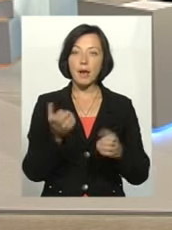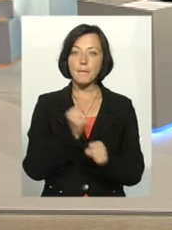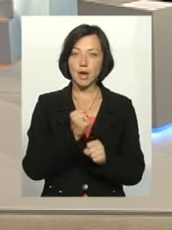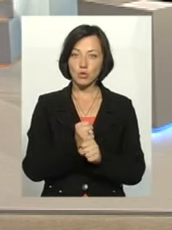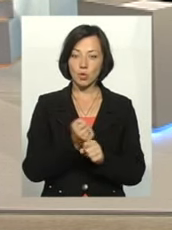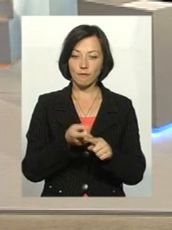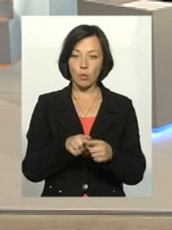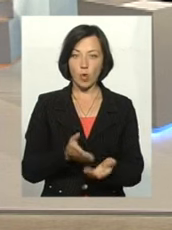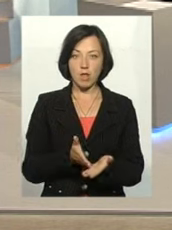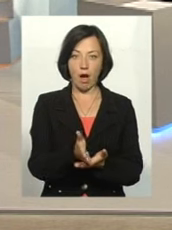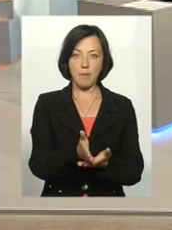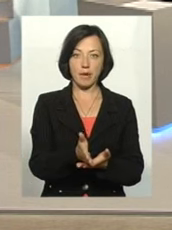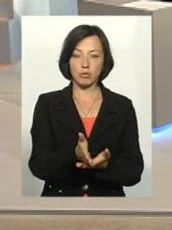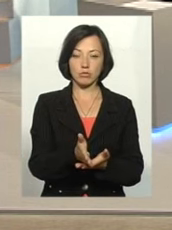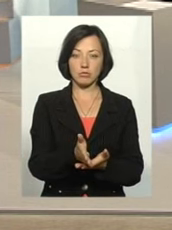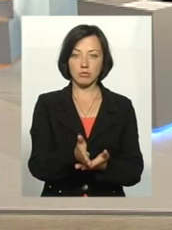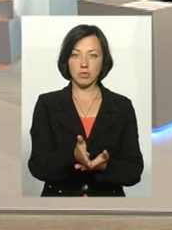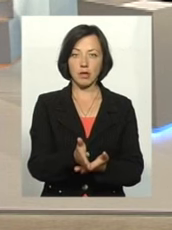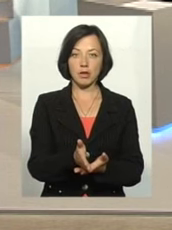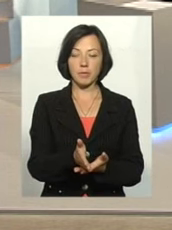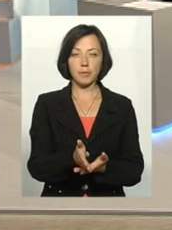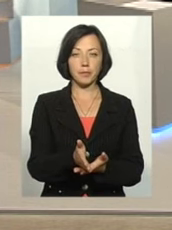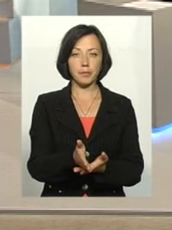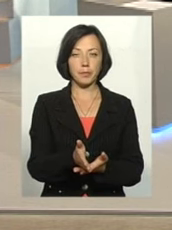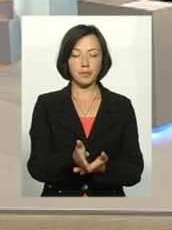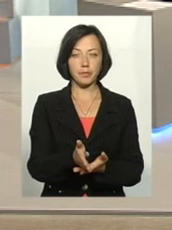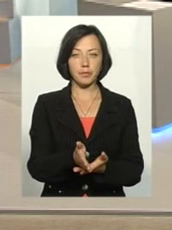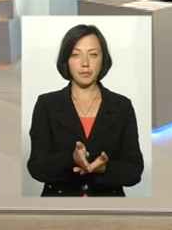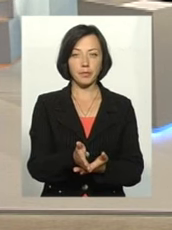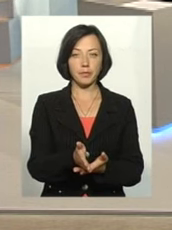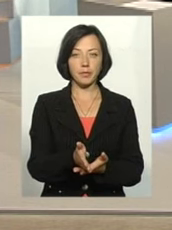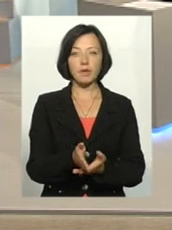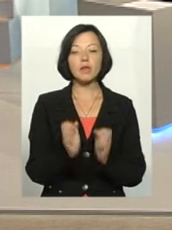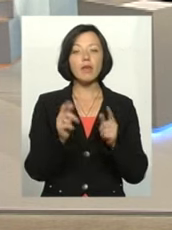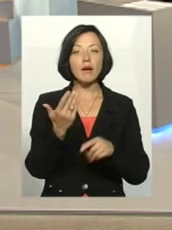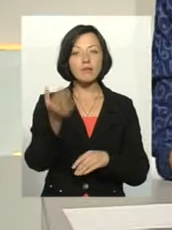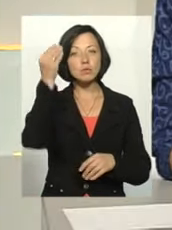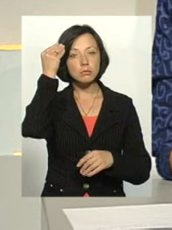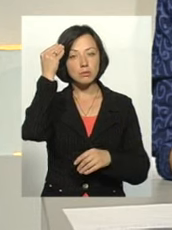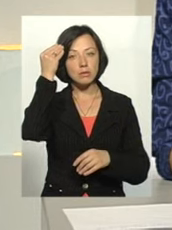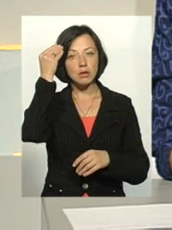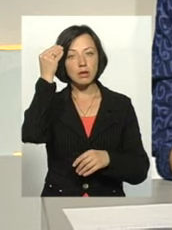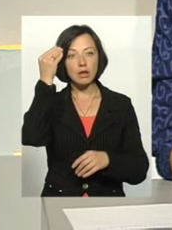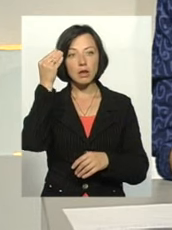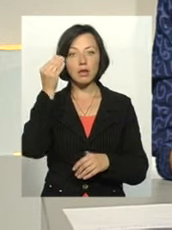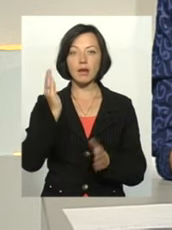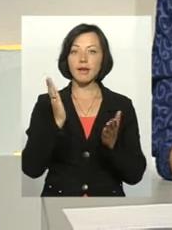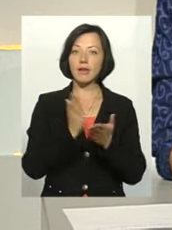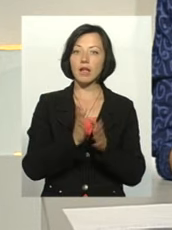працюють в цьому напрямку? Наскільки, на вашу думку, є